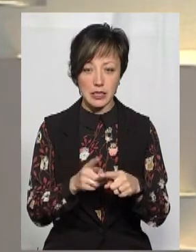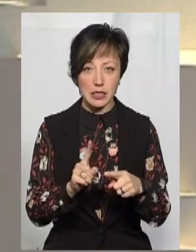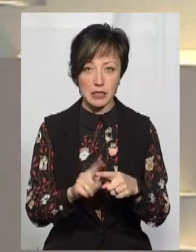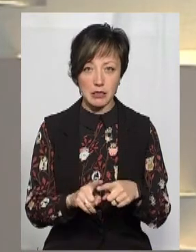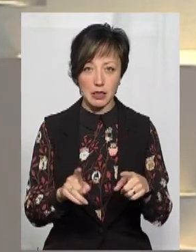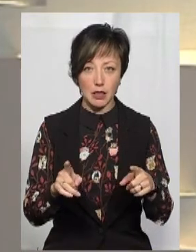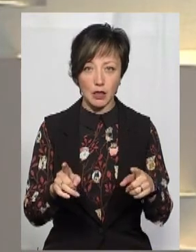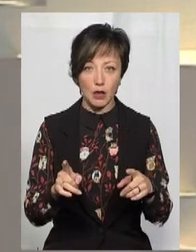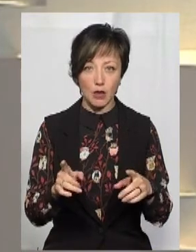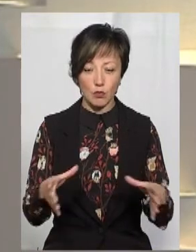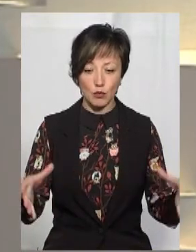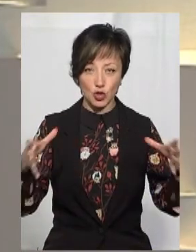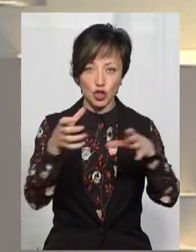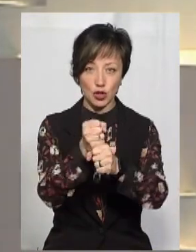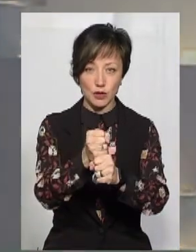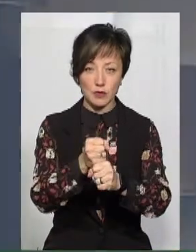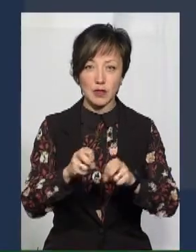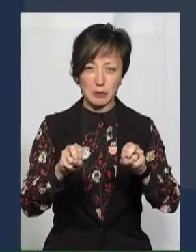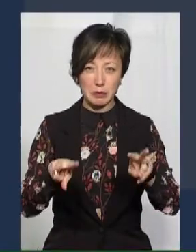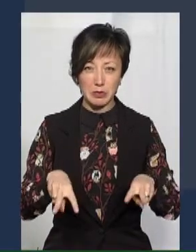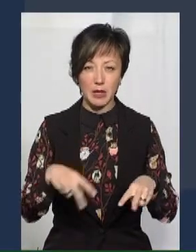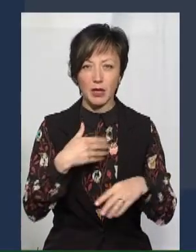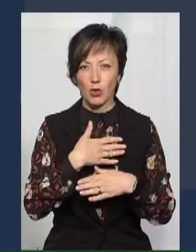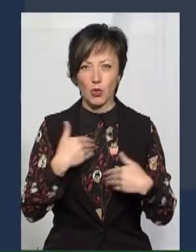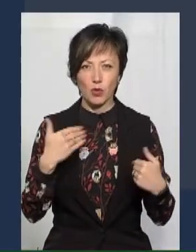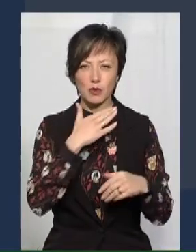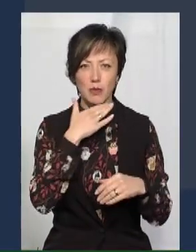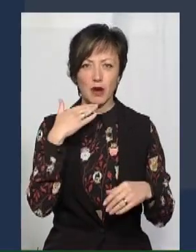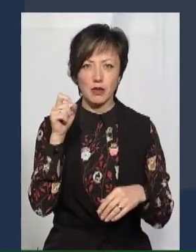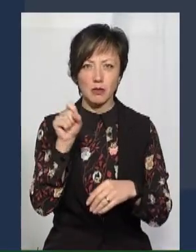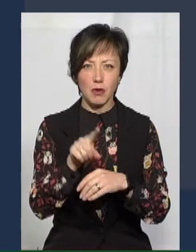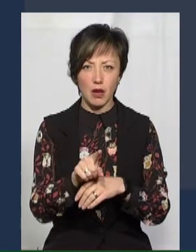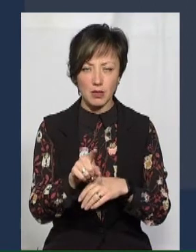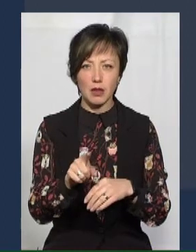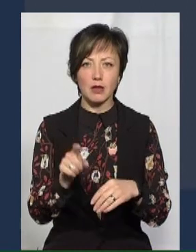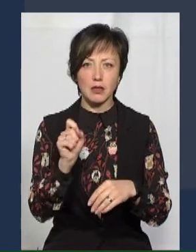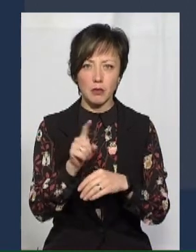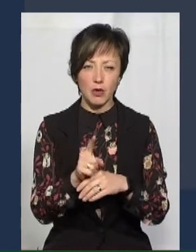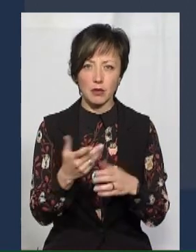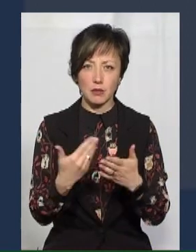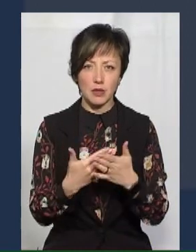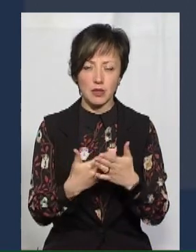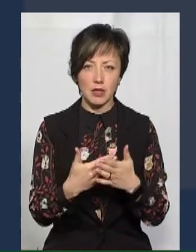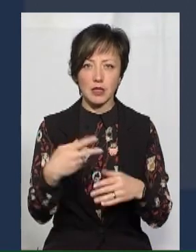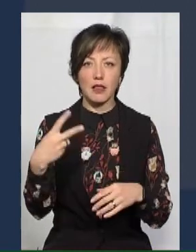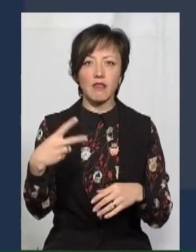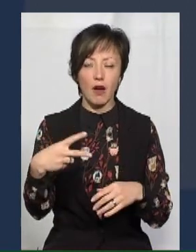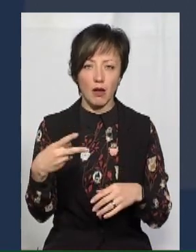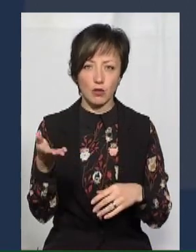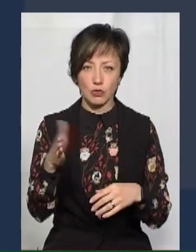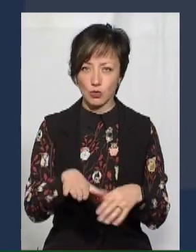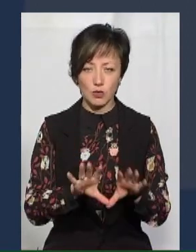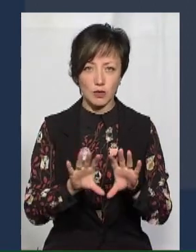Ну, скільки ще замовлено? Ну, ще замовлено, скажімо так, я не хочу їх багато замовляти. Uh-huh. Замовлено там, скажімо, ще 20.